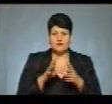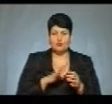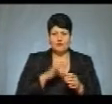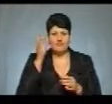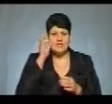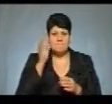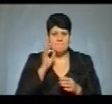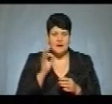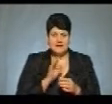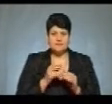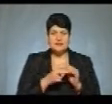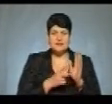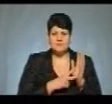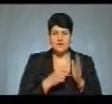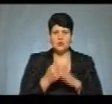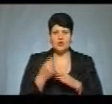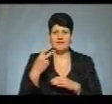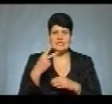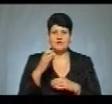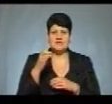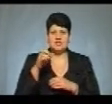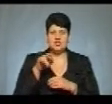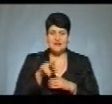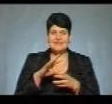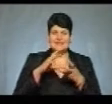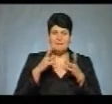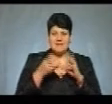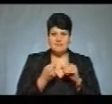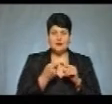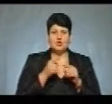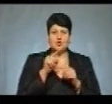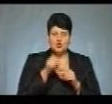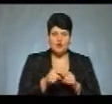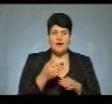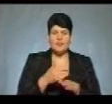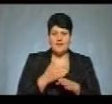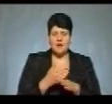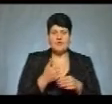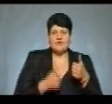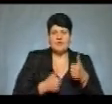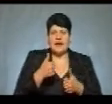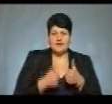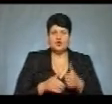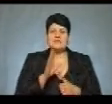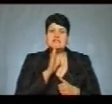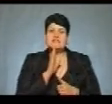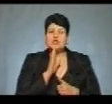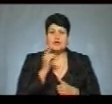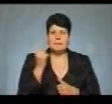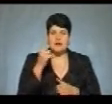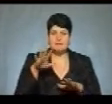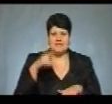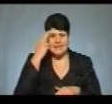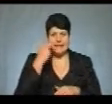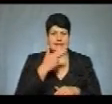німецькому Рупольдингу з 17 до 20 січня. За підсумками цього етапу у загальному рейтингу змагань серед жінок. На першому місці